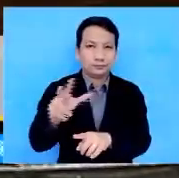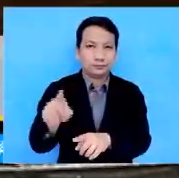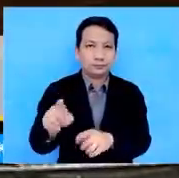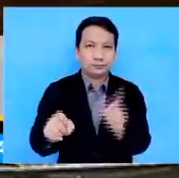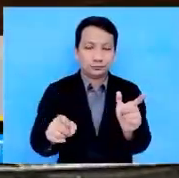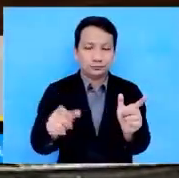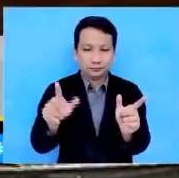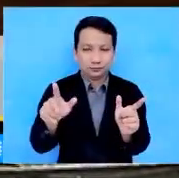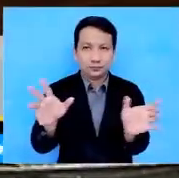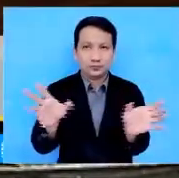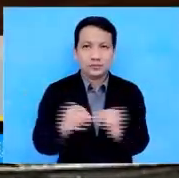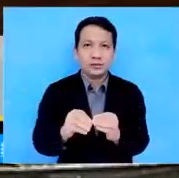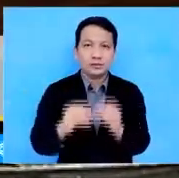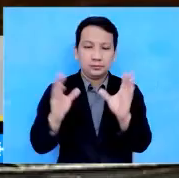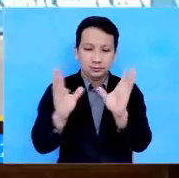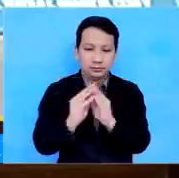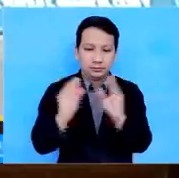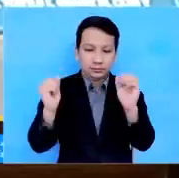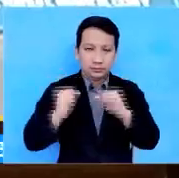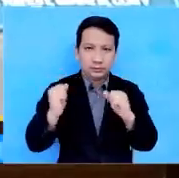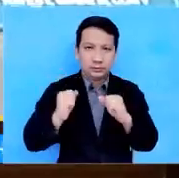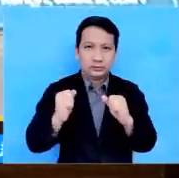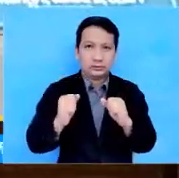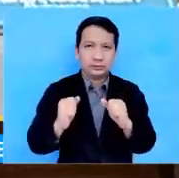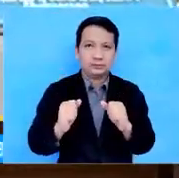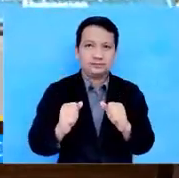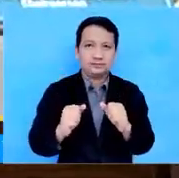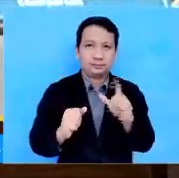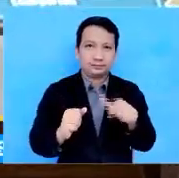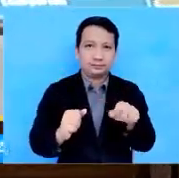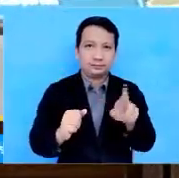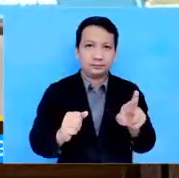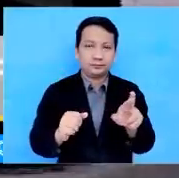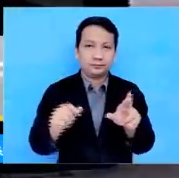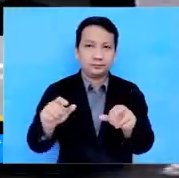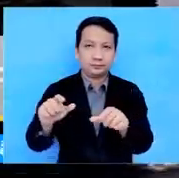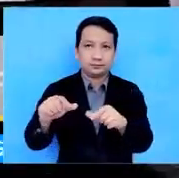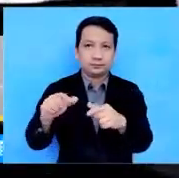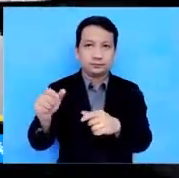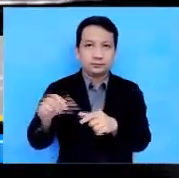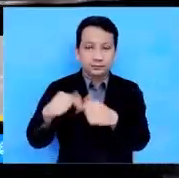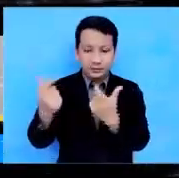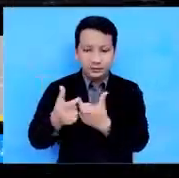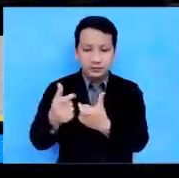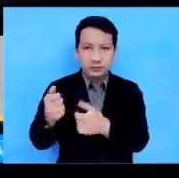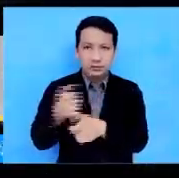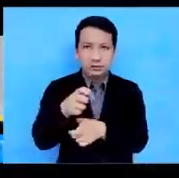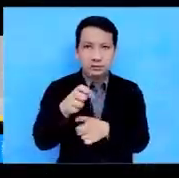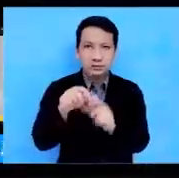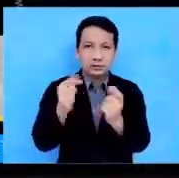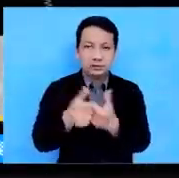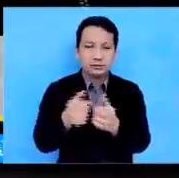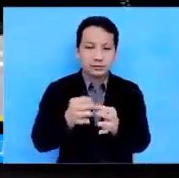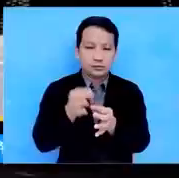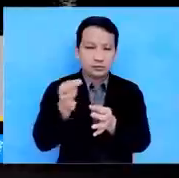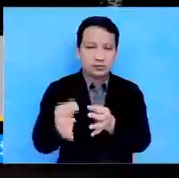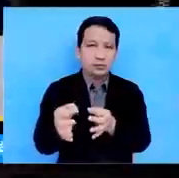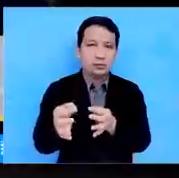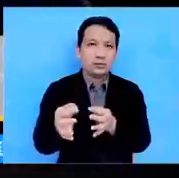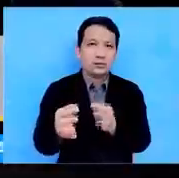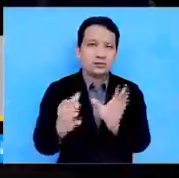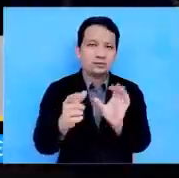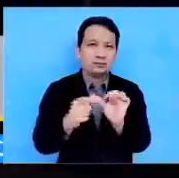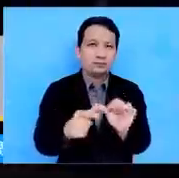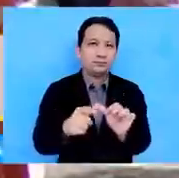Napagkasunduan yan matapos ang pulong ng LTFRB at ilang transport groups kahapon. Dahil dito, extended rin ang prangkisa ng